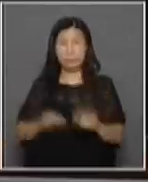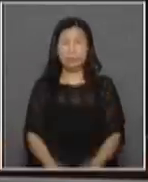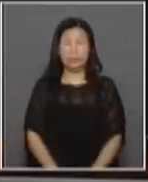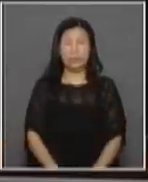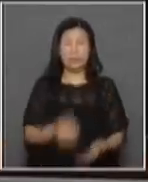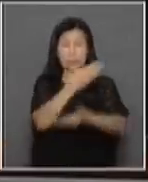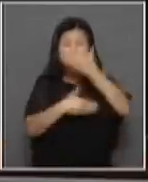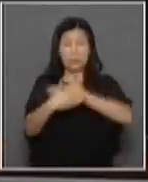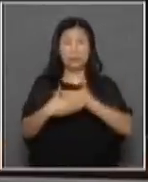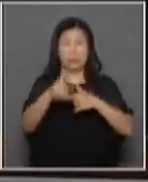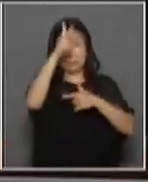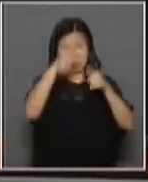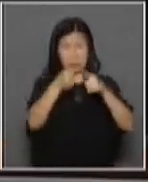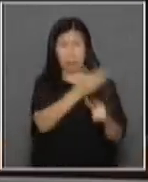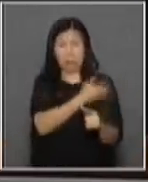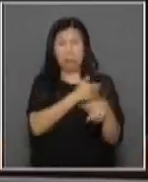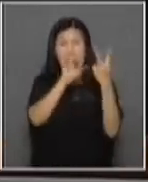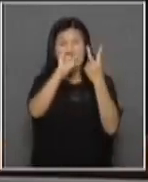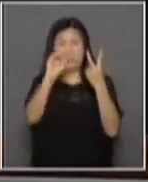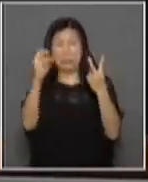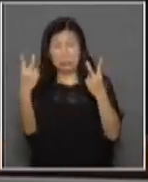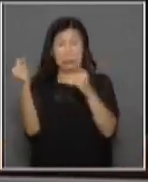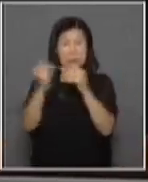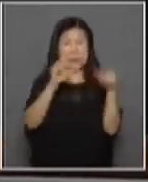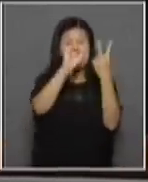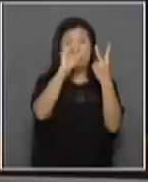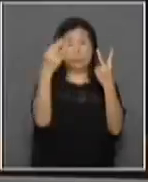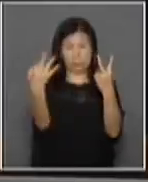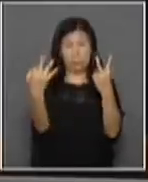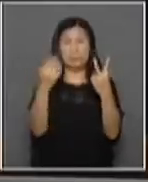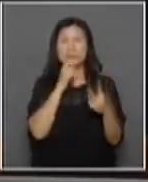员2002年至2003年咧就有